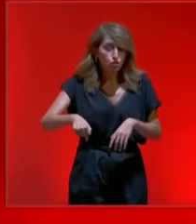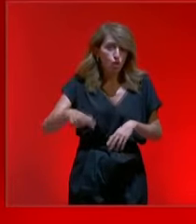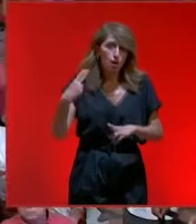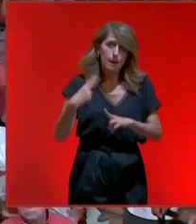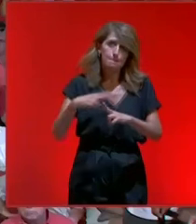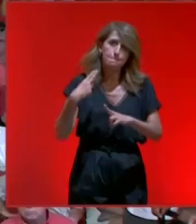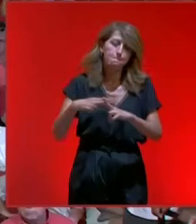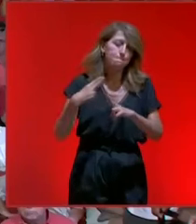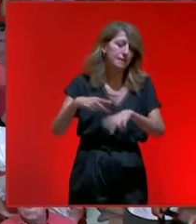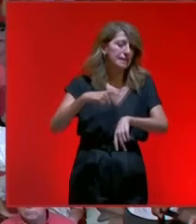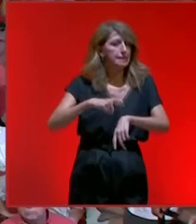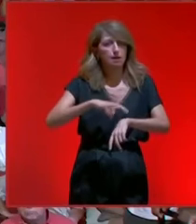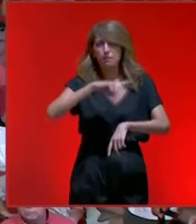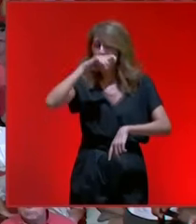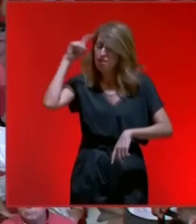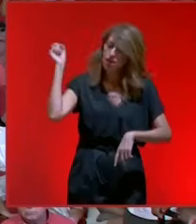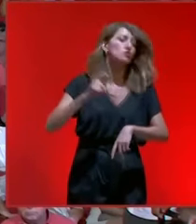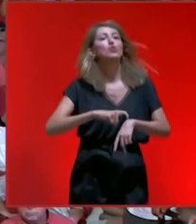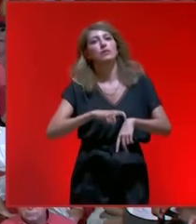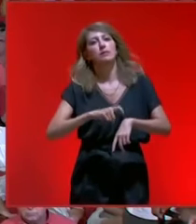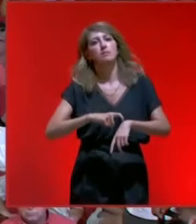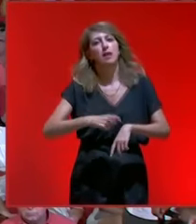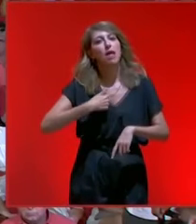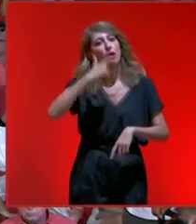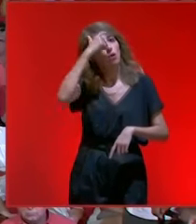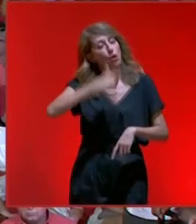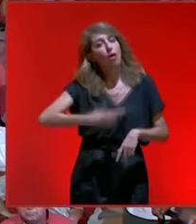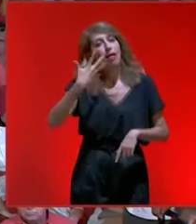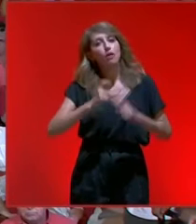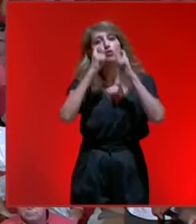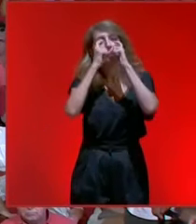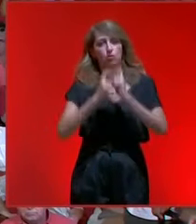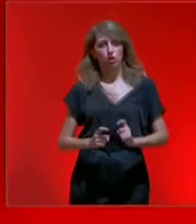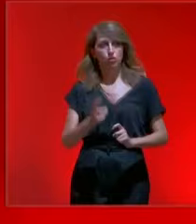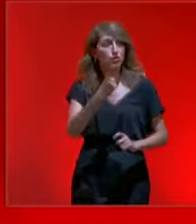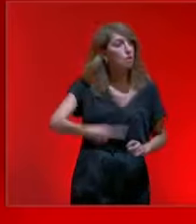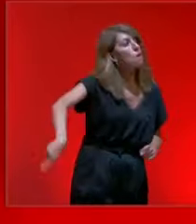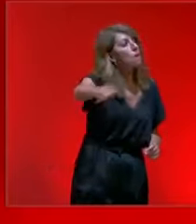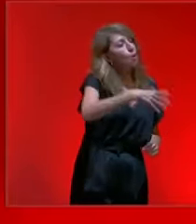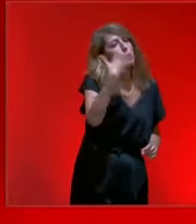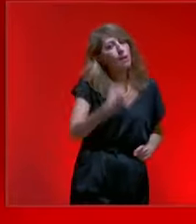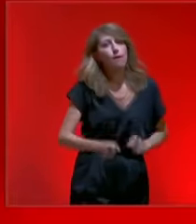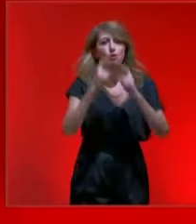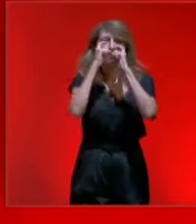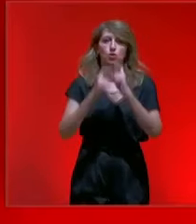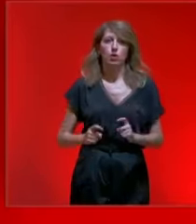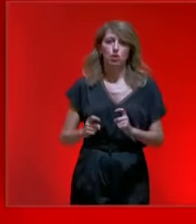υποχρέωση, όπως όλες και όλοι την έχουμε, να καταθέσουμε την άποψή μας καθαρά και να το πράξουμε